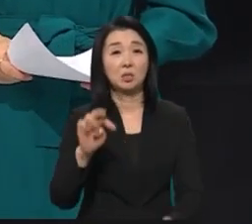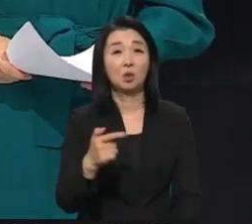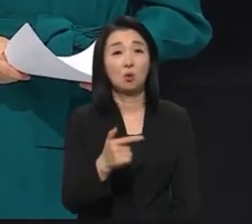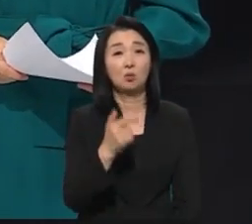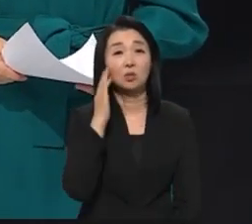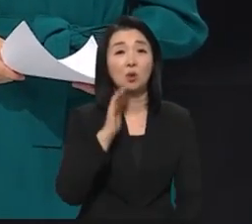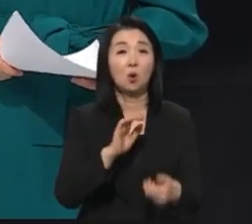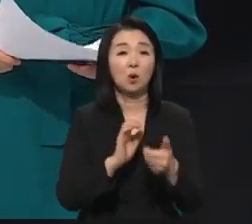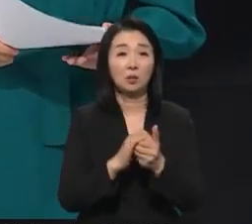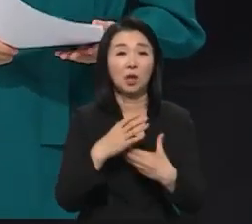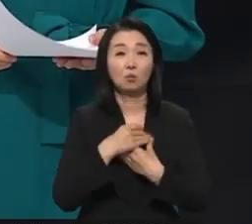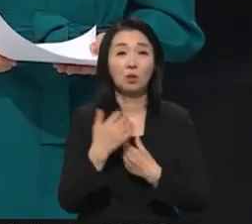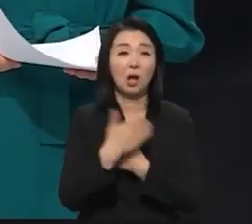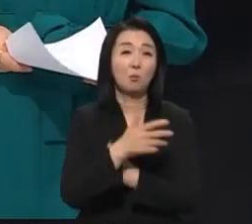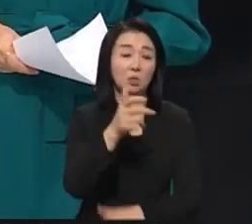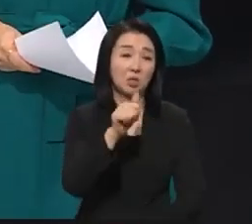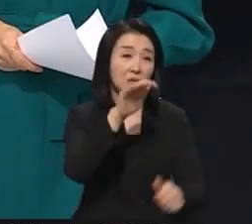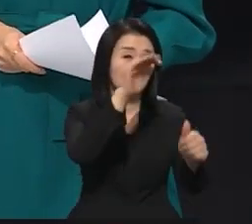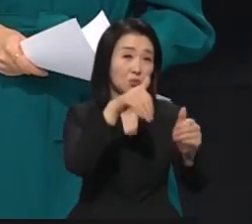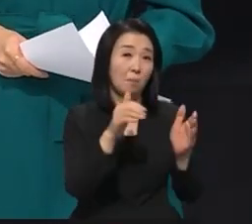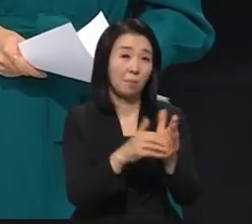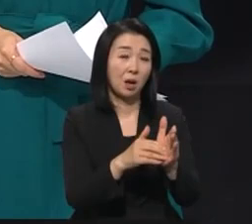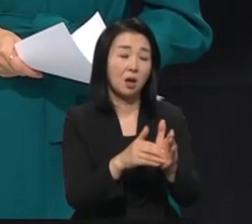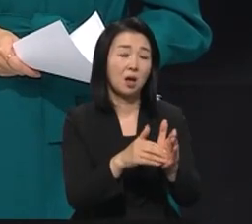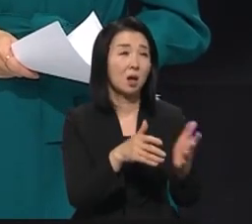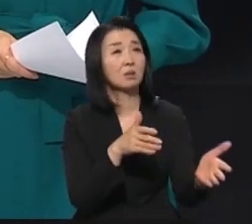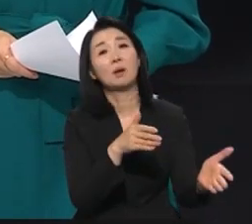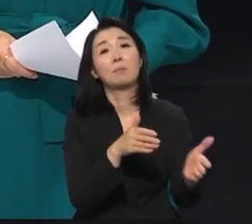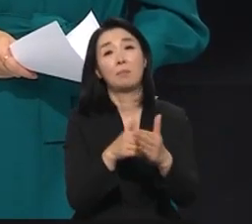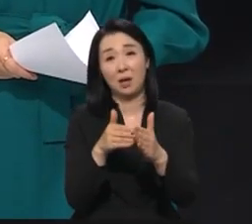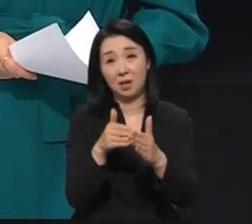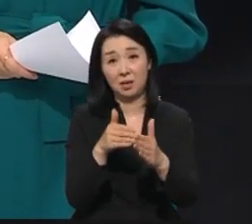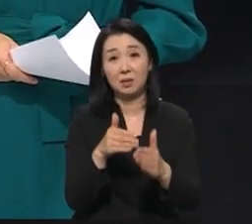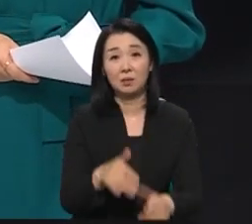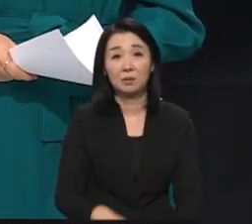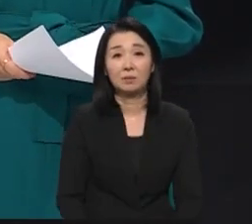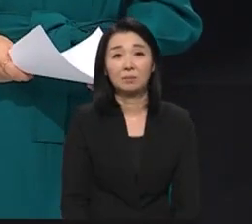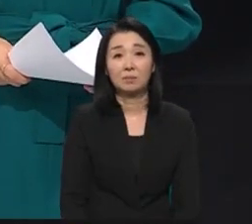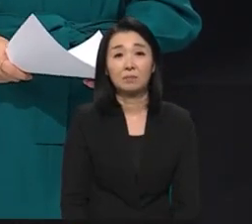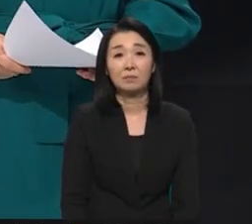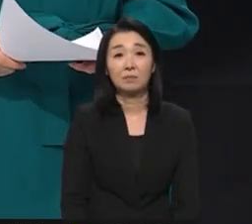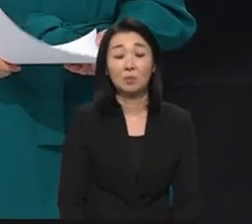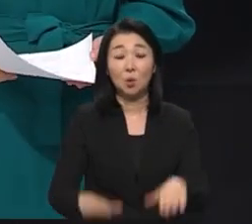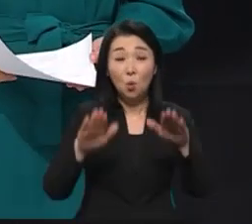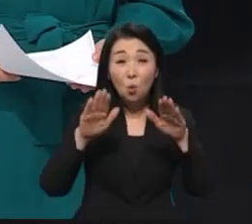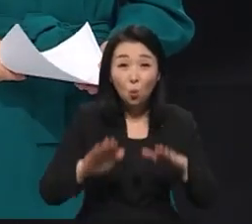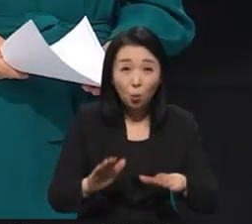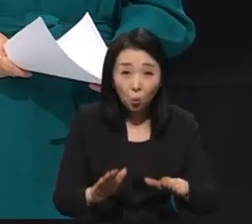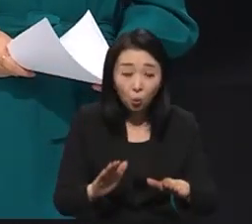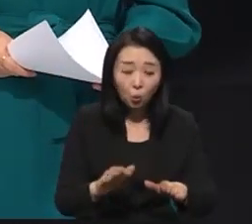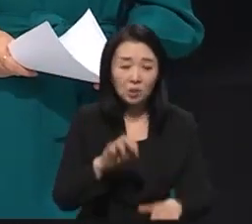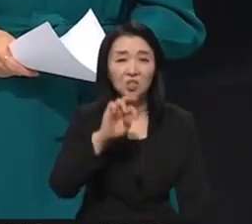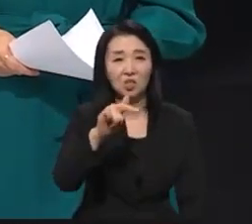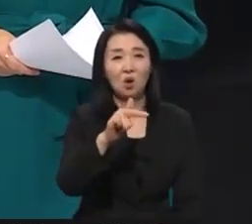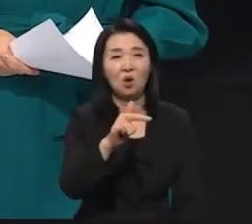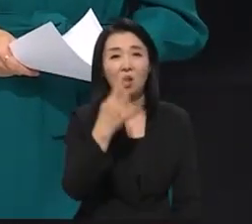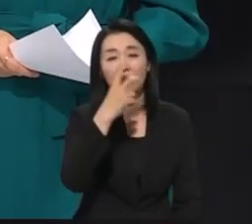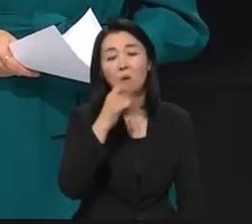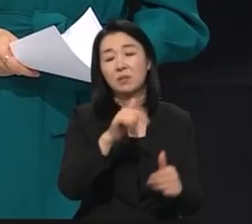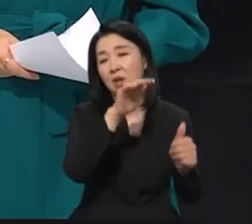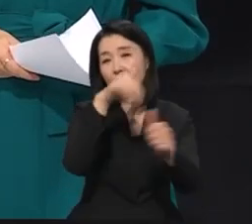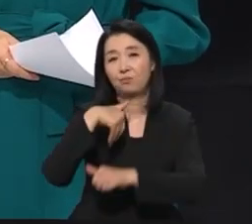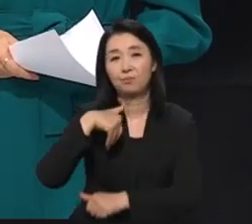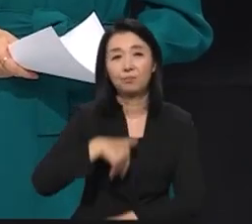청와대 국가안보실장을 소환 조사하려 했지만 불발됐다는 소식 전해 드렸었는데요 하루만인 오늘 서전세장이